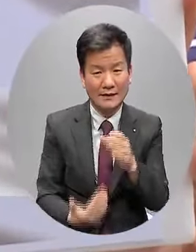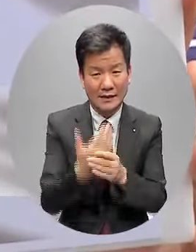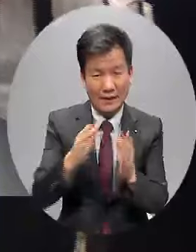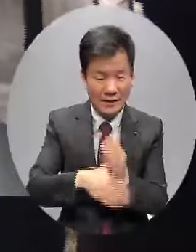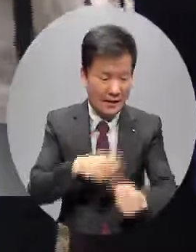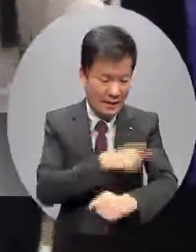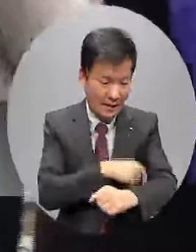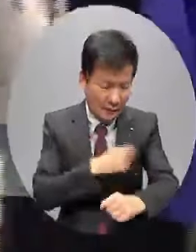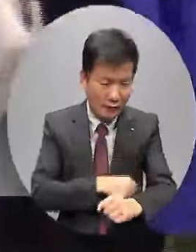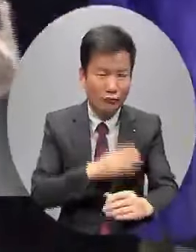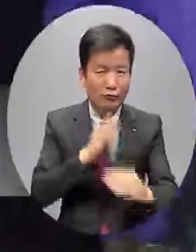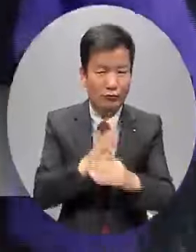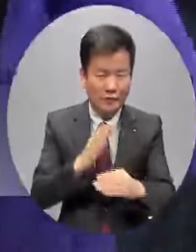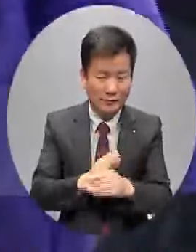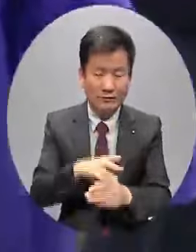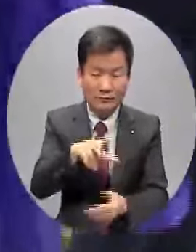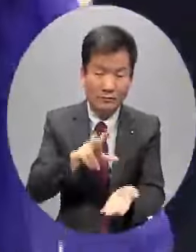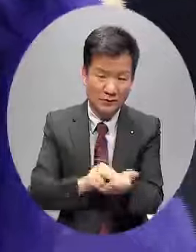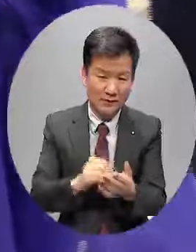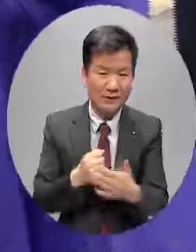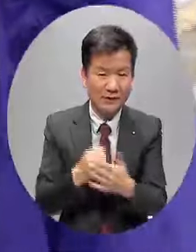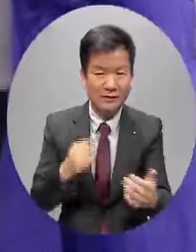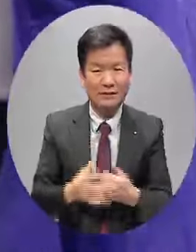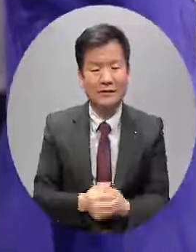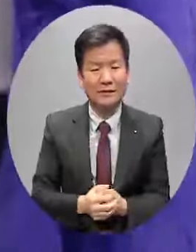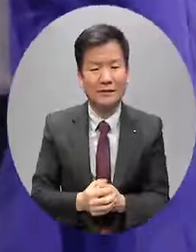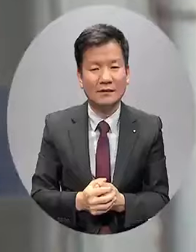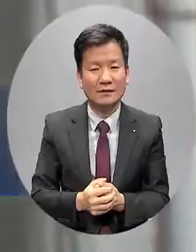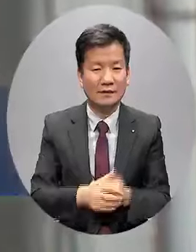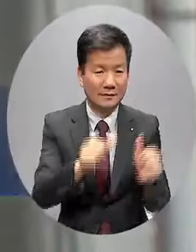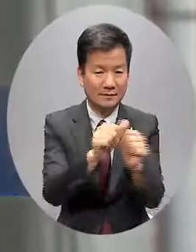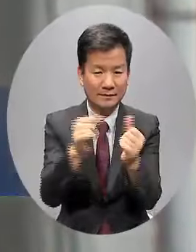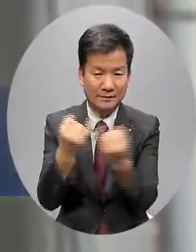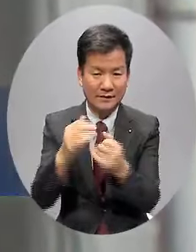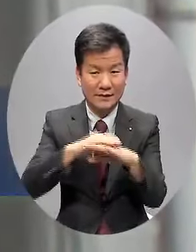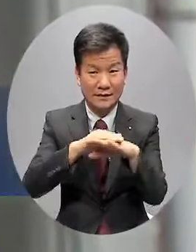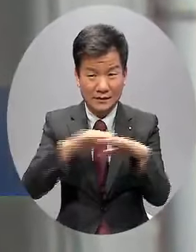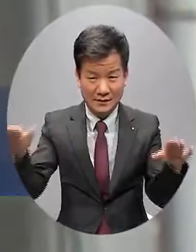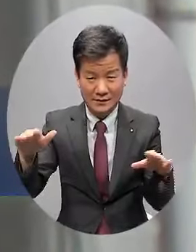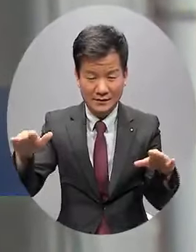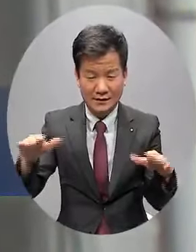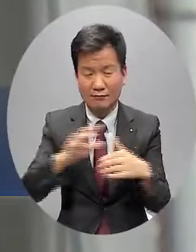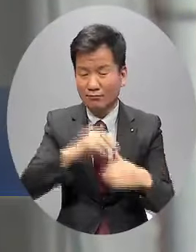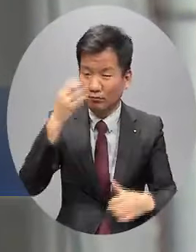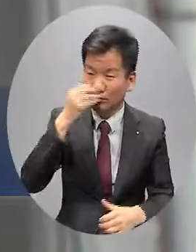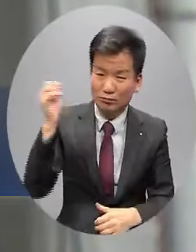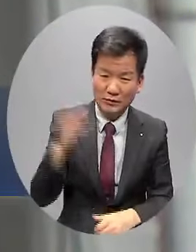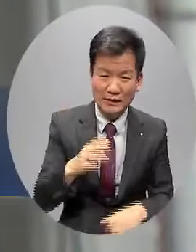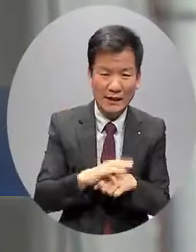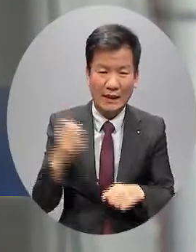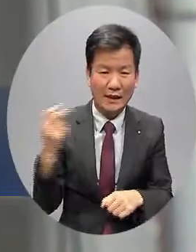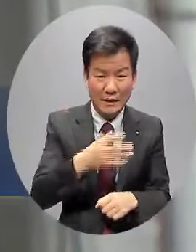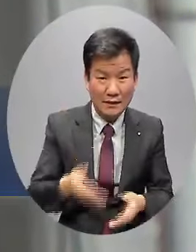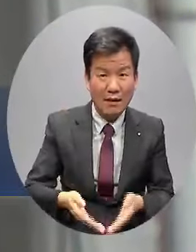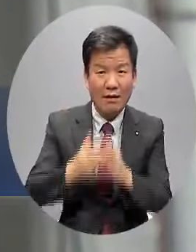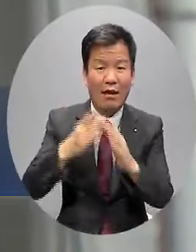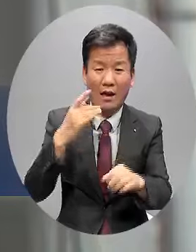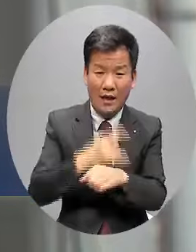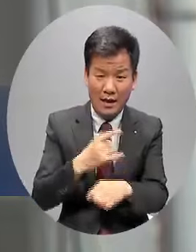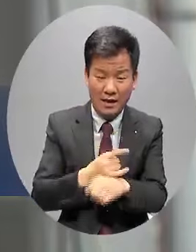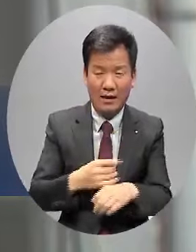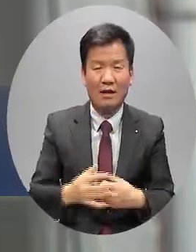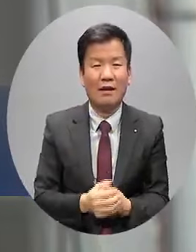임원들이 주축이 됐다는 이유입니다 성평등의 가치를 무참히 짓밟고 다시 재건을 하겠다고